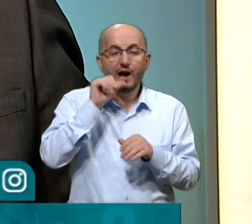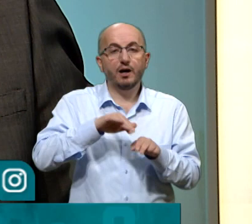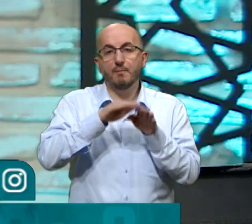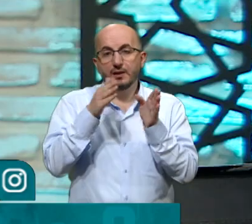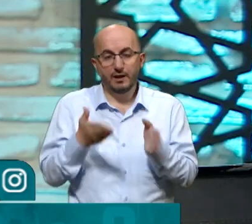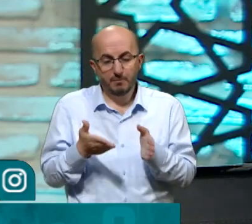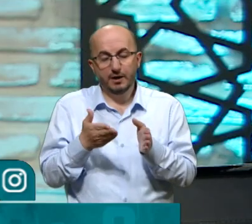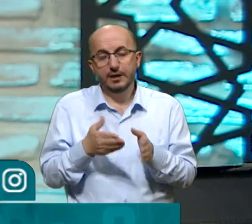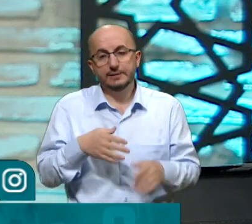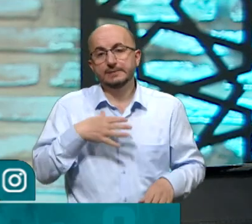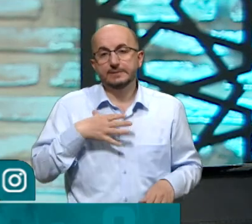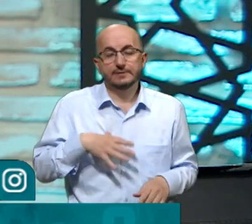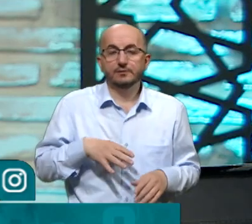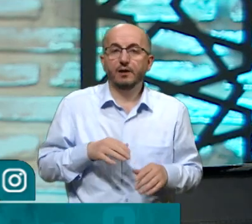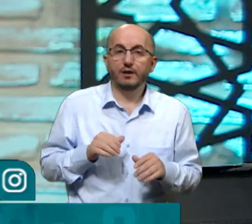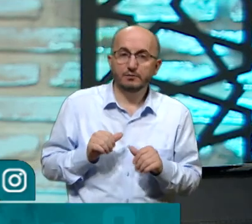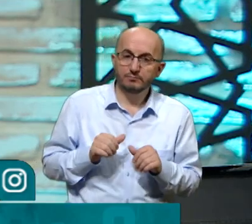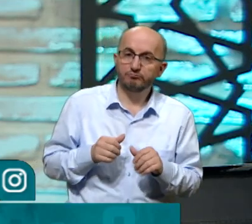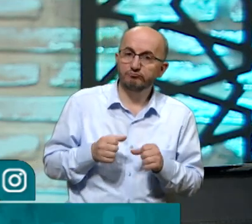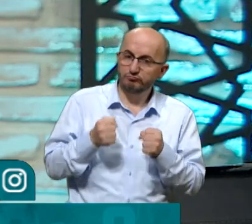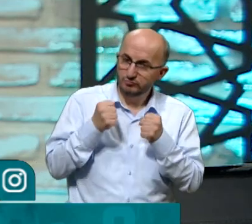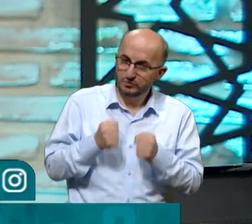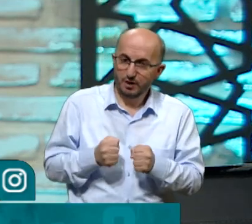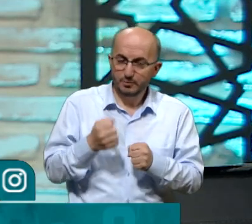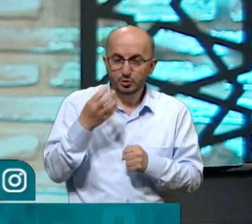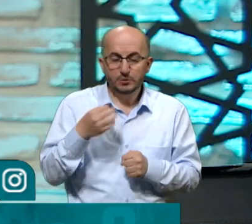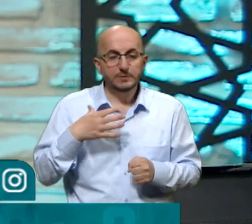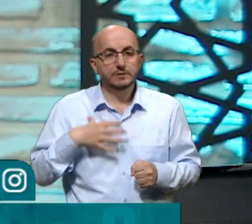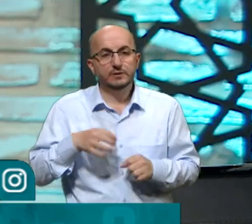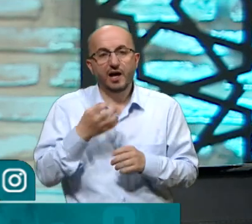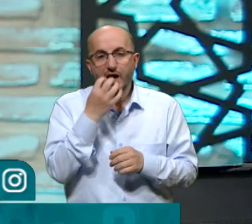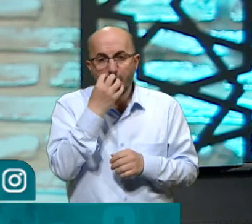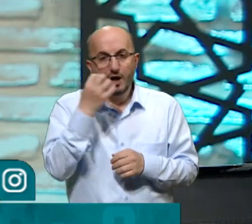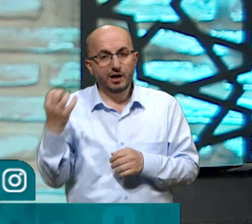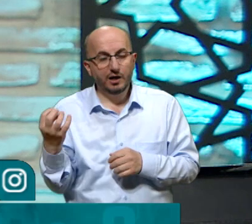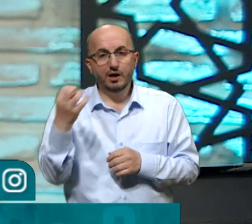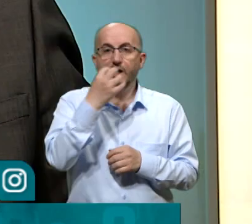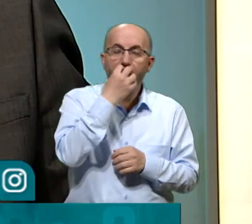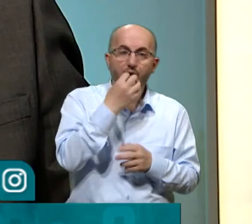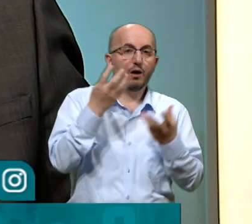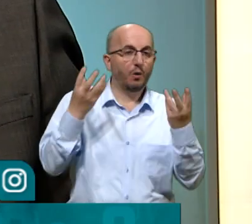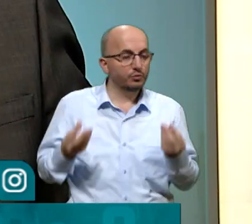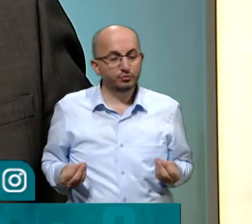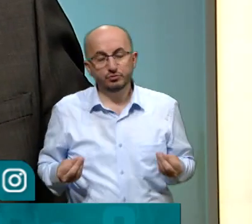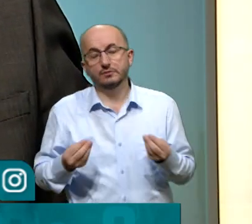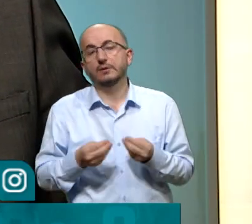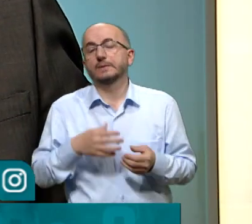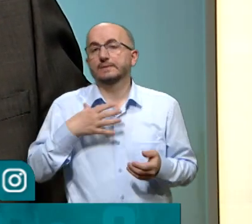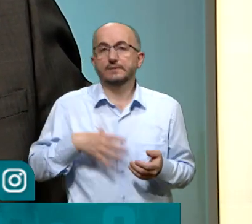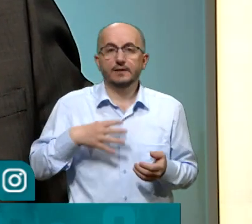kaplama işte ister sabit olsun Ne İster çıkartılabilen protezler olsun